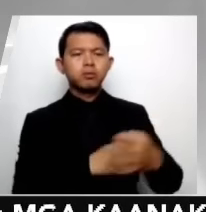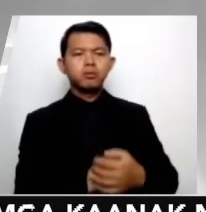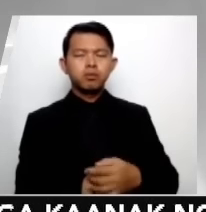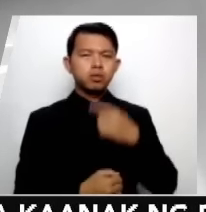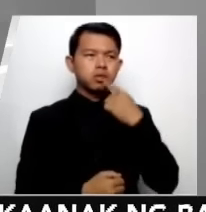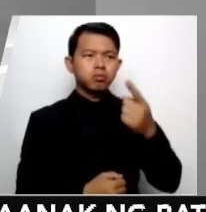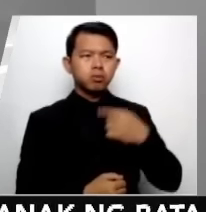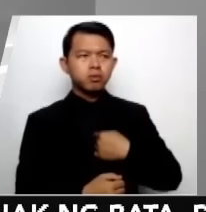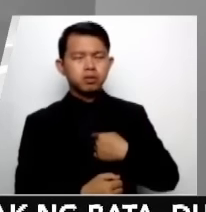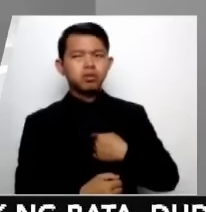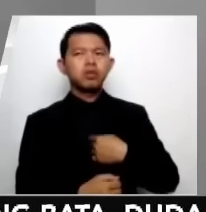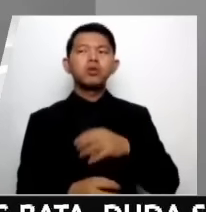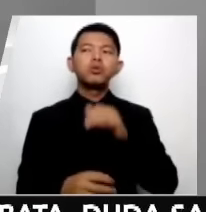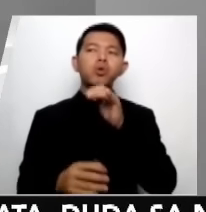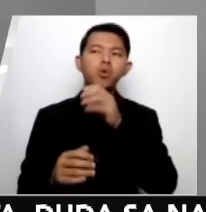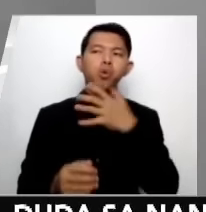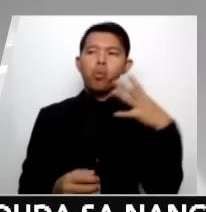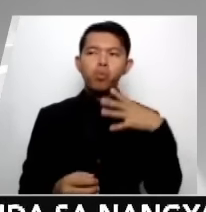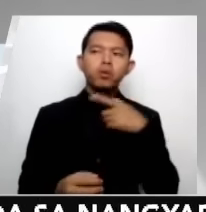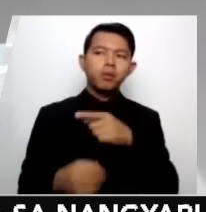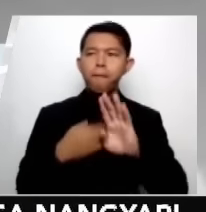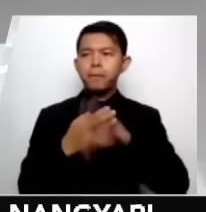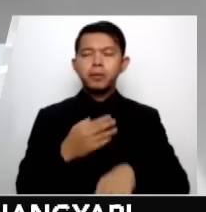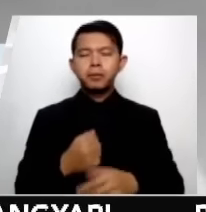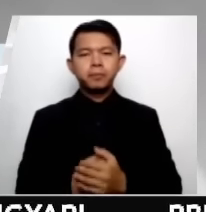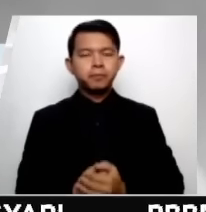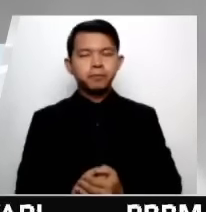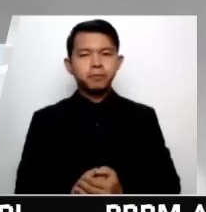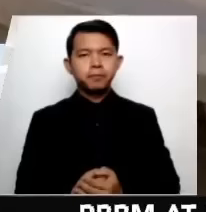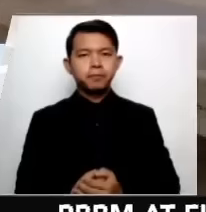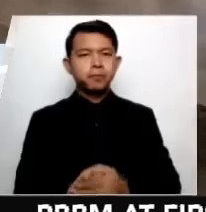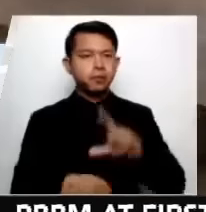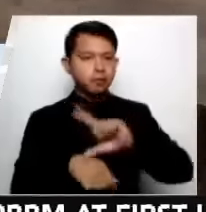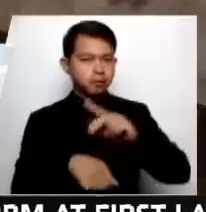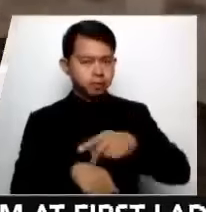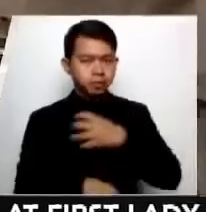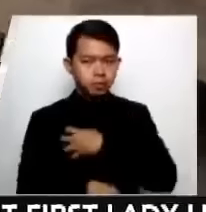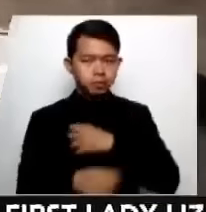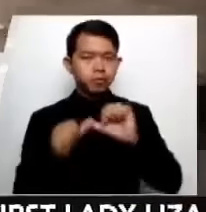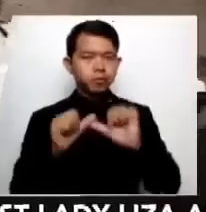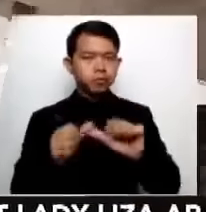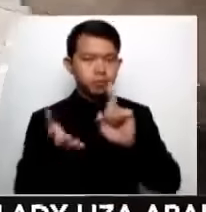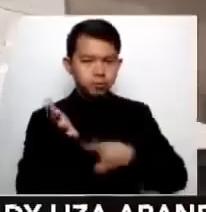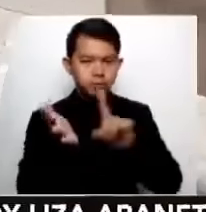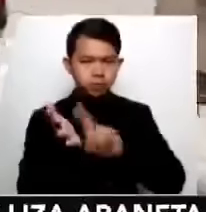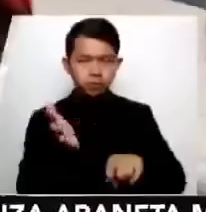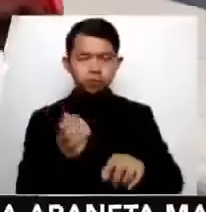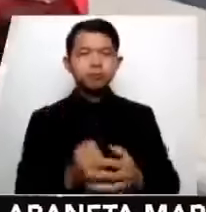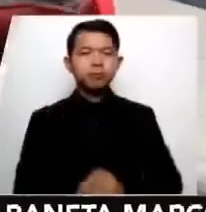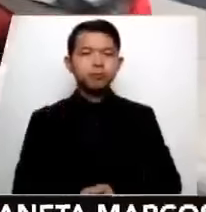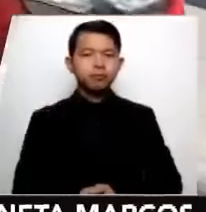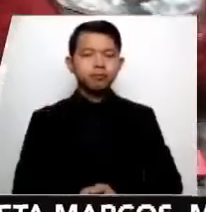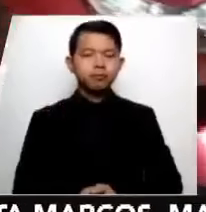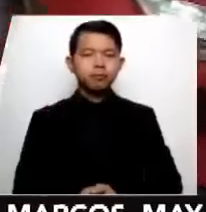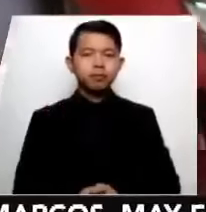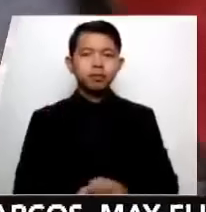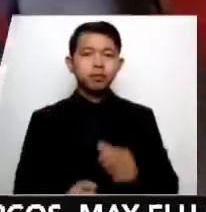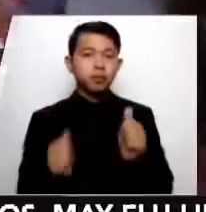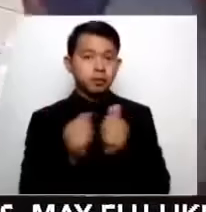kita. Patuloy na nag-iimbestiga ang Las Piñas City Police. Dumadaing at nagre-reklamo rin ang mga kasamahang